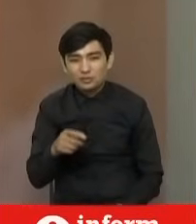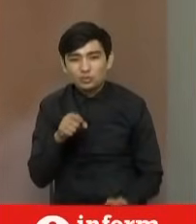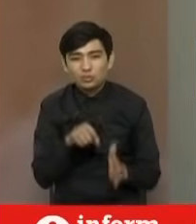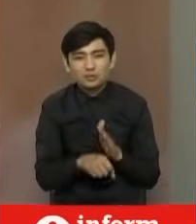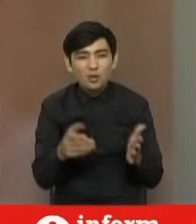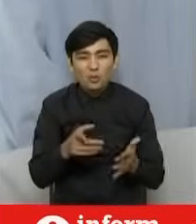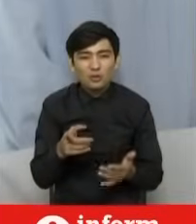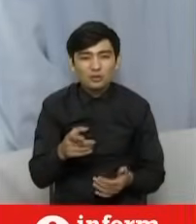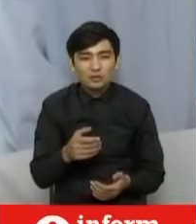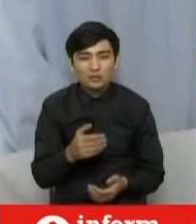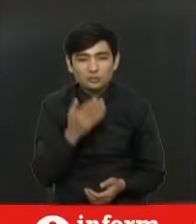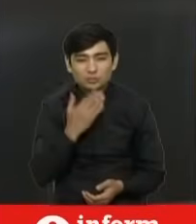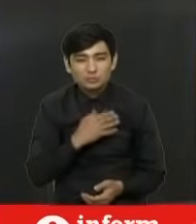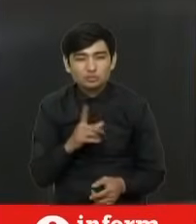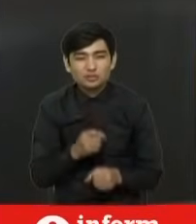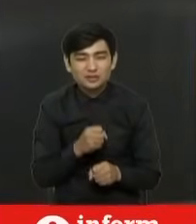не сообщается.